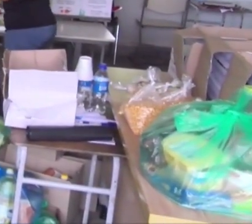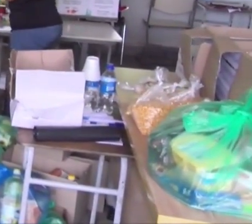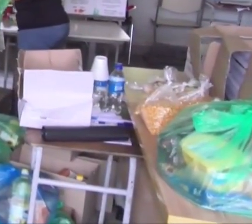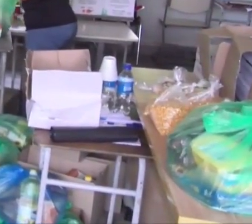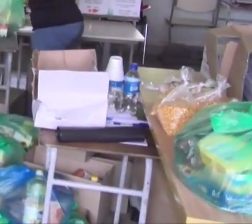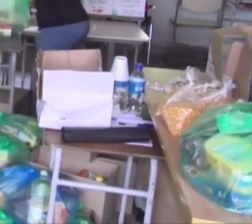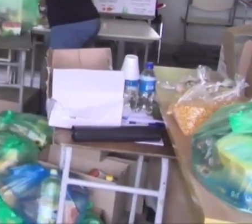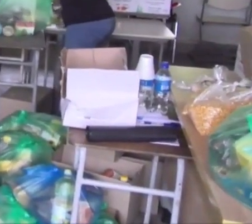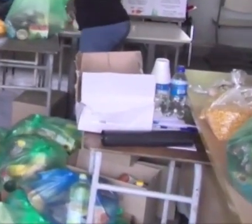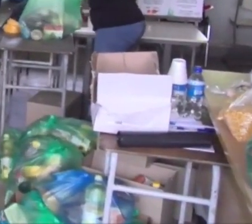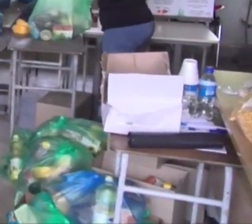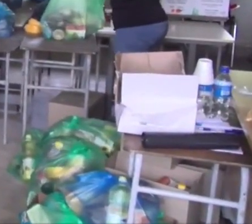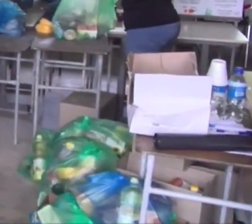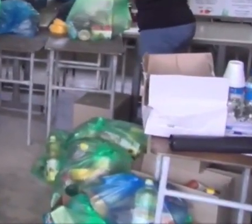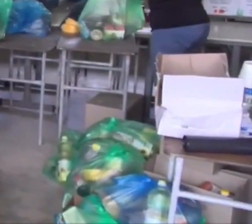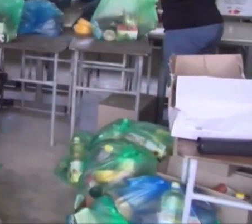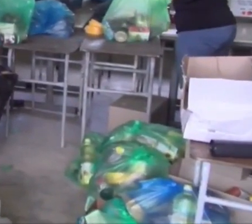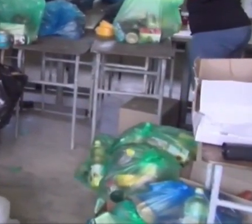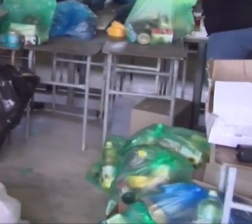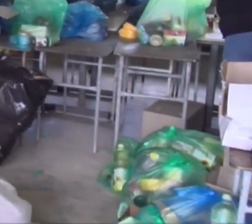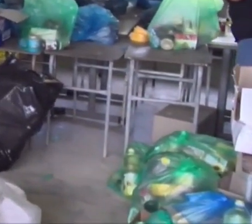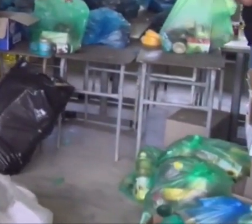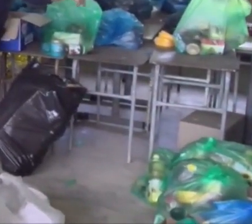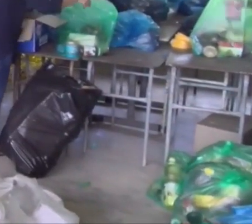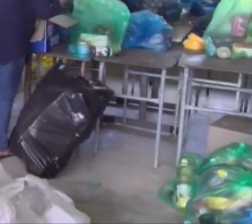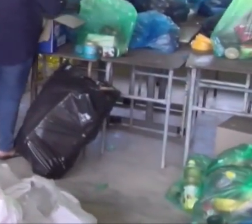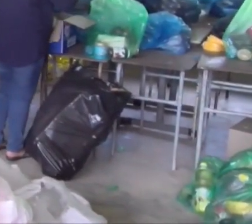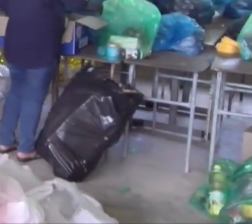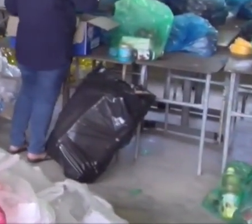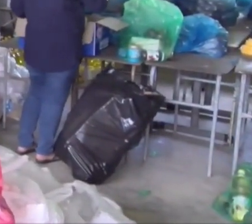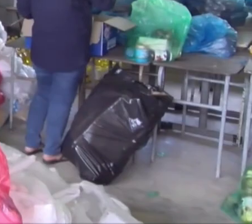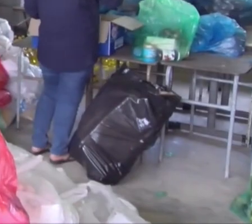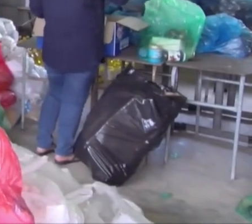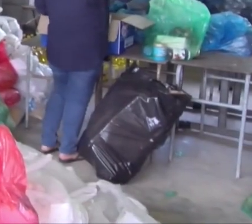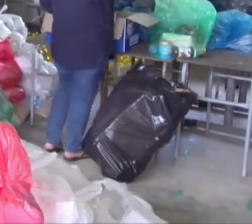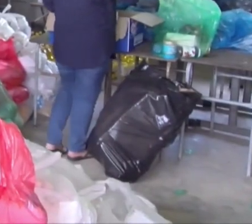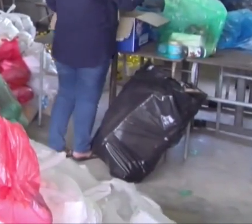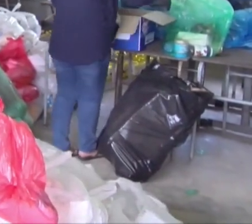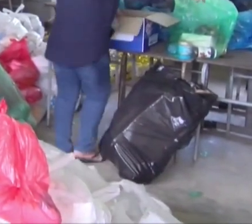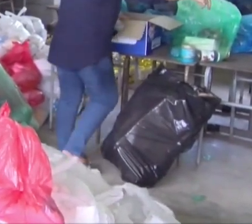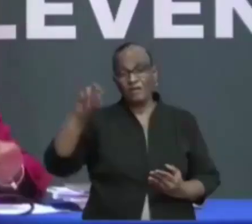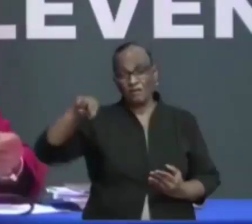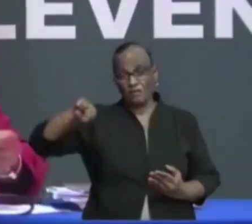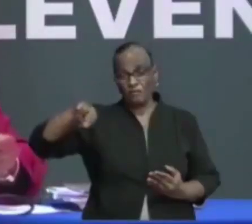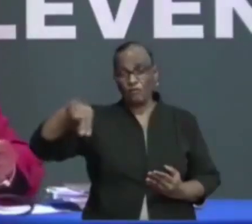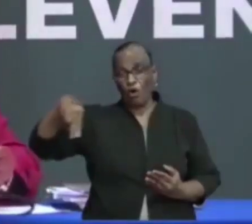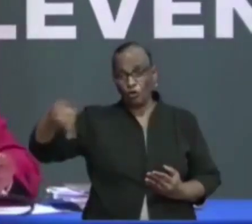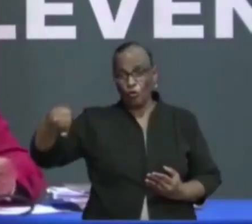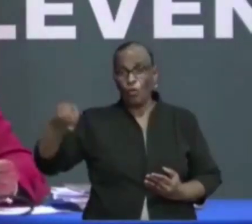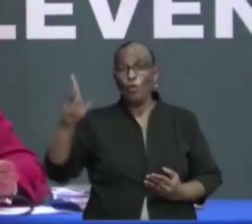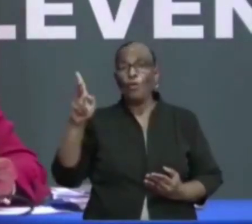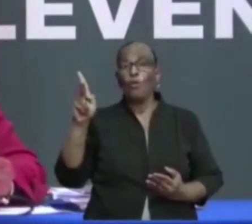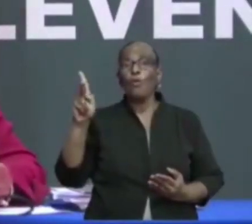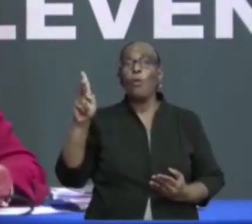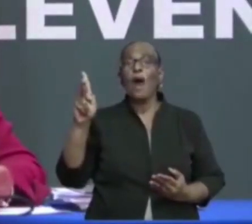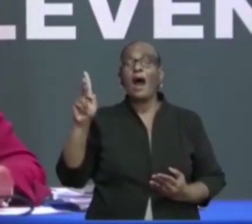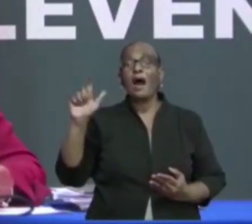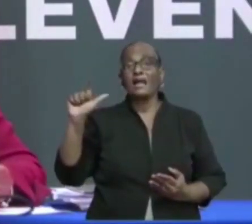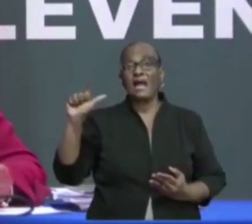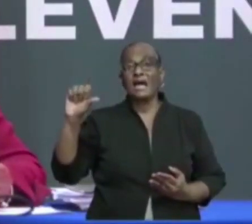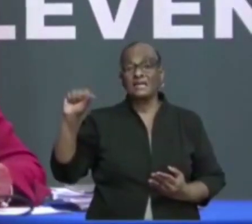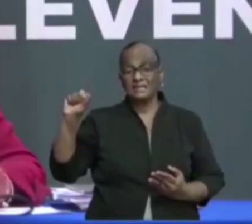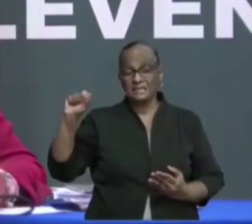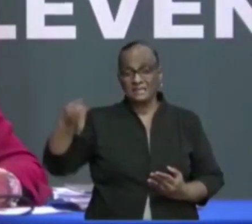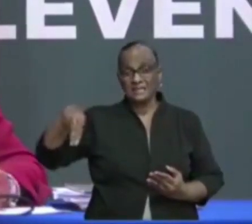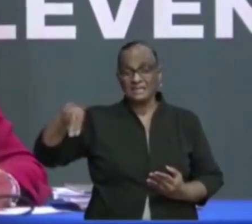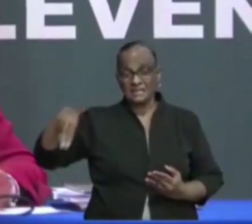OS Pandit Ramadar, OS Livorno, Mulo Kwarasang,